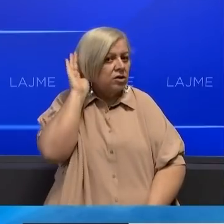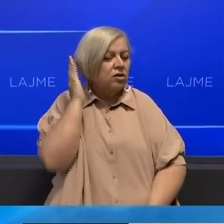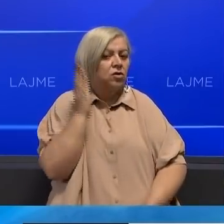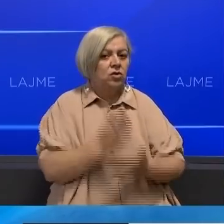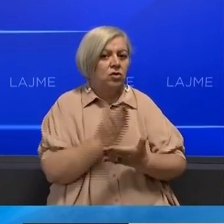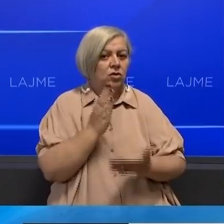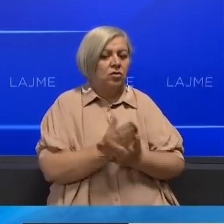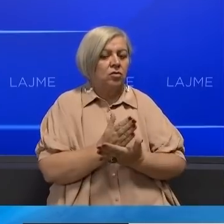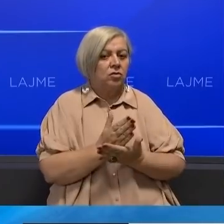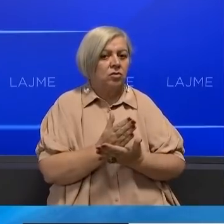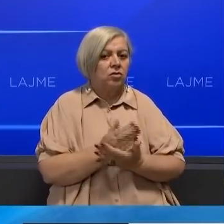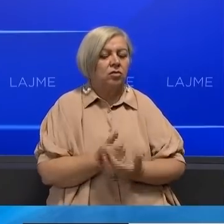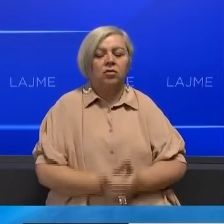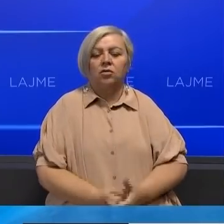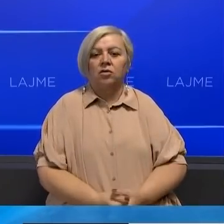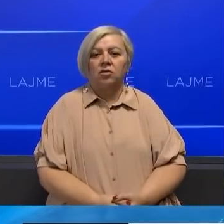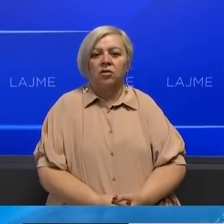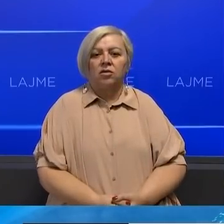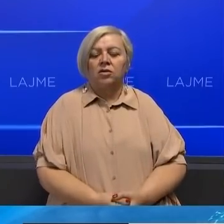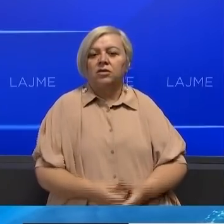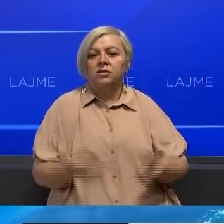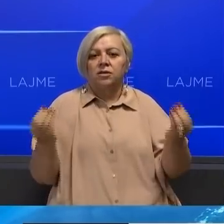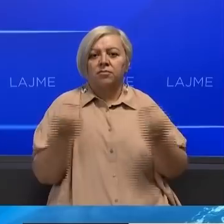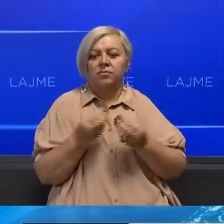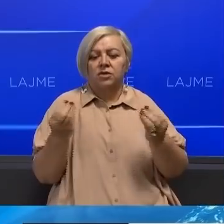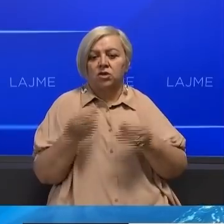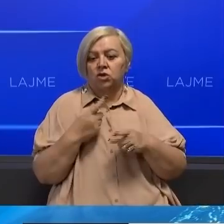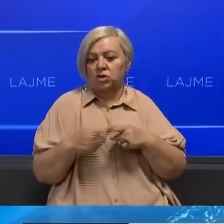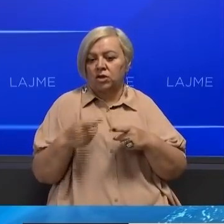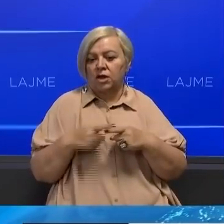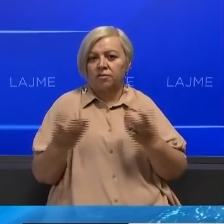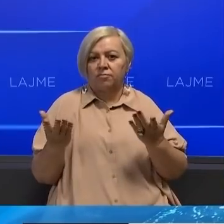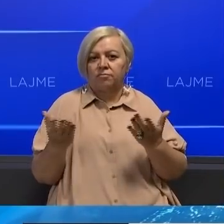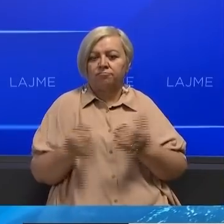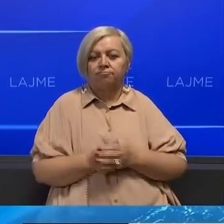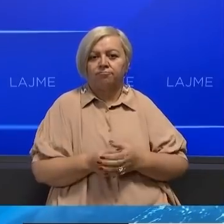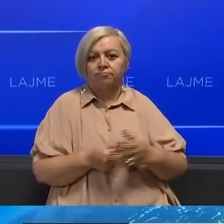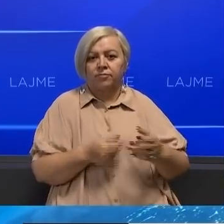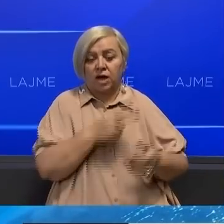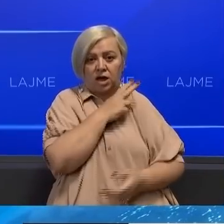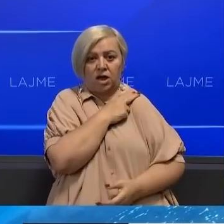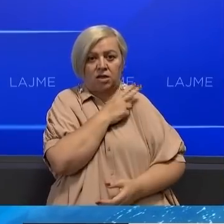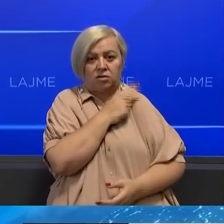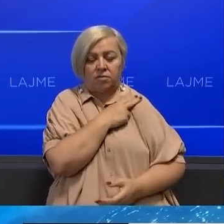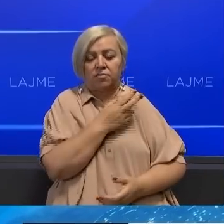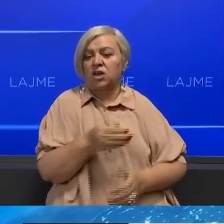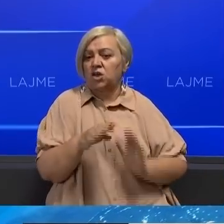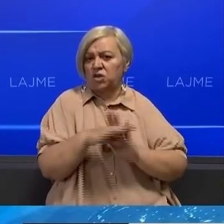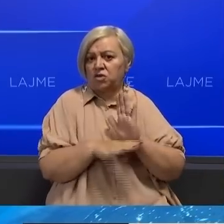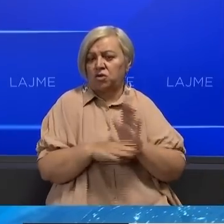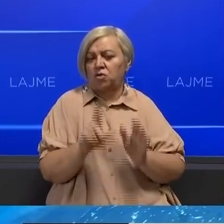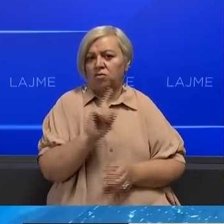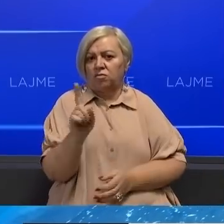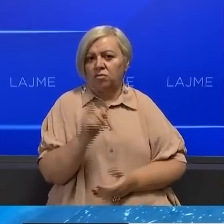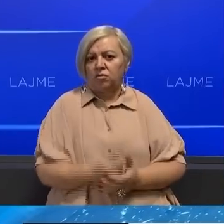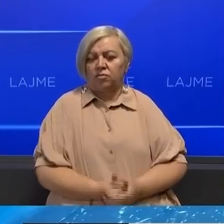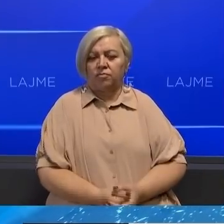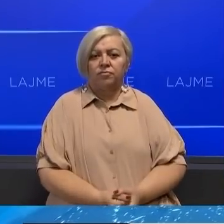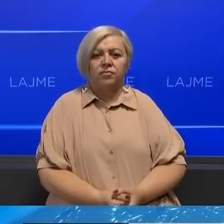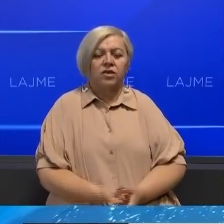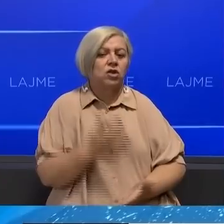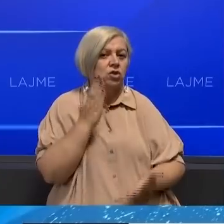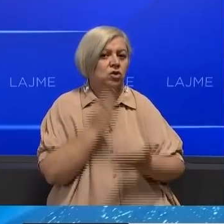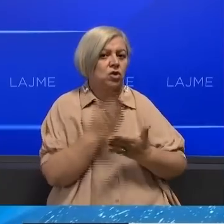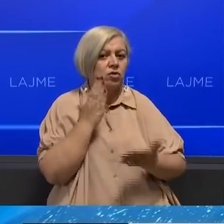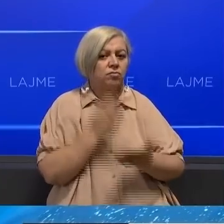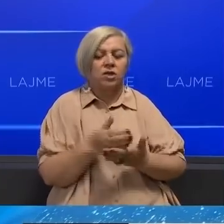gjithmonë në pozitio të favorshme, sepse për shkak të këtyre gradimeve, do thësha ndoshta jo ligjore dhe jashtë rregullave,